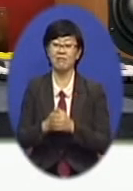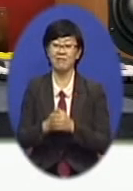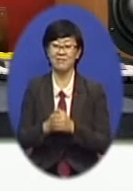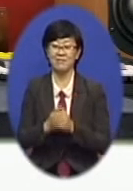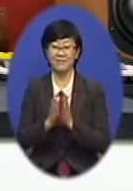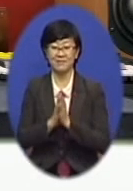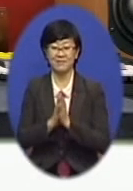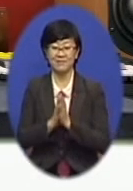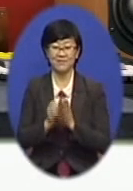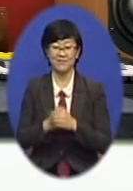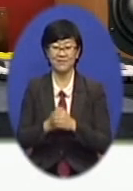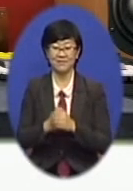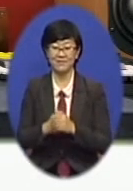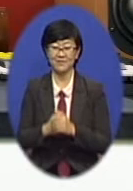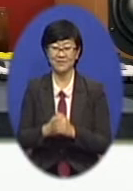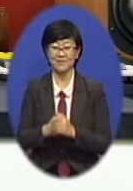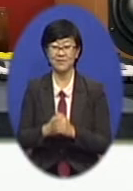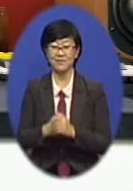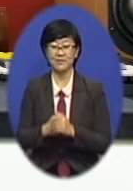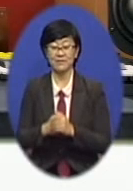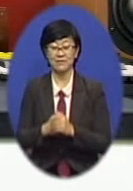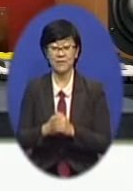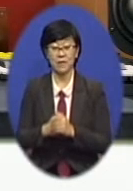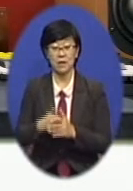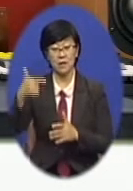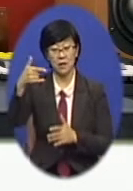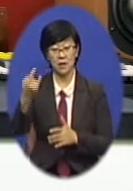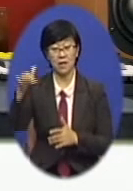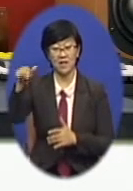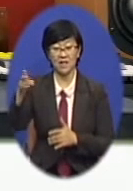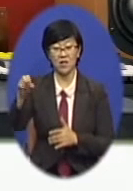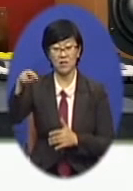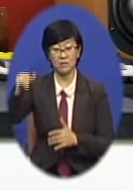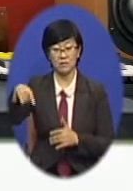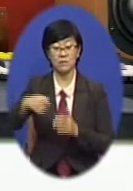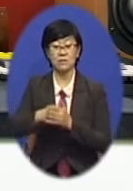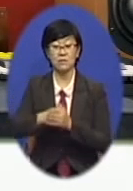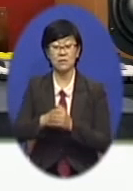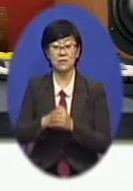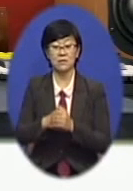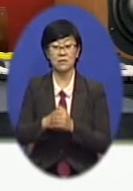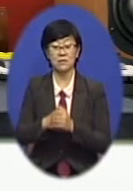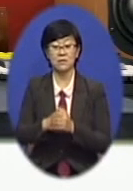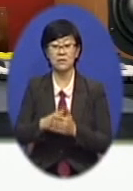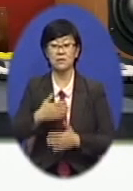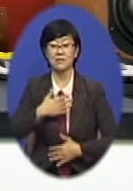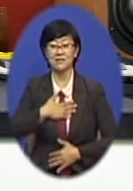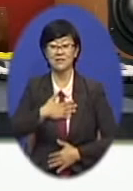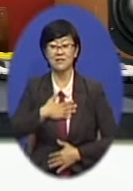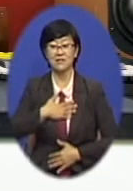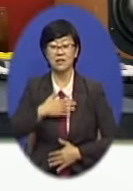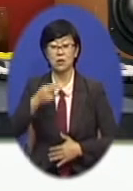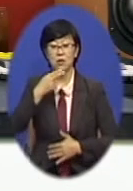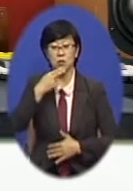하고 그러시구나. 예. 아니 왜 내 경석이 왜 오셨어요? 아, 그 이제 뭐 제가 뭐